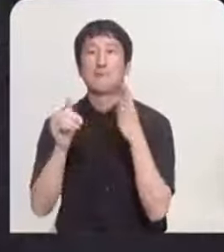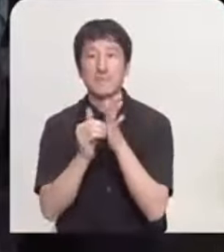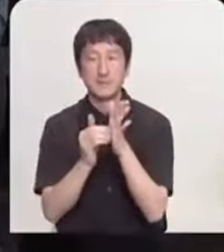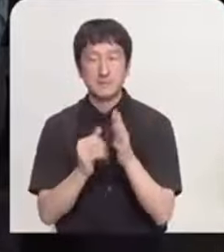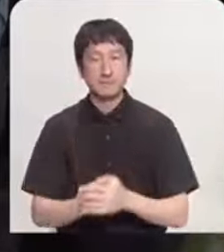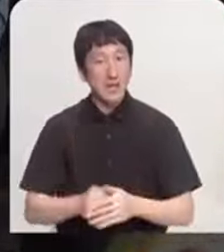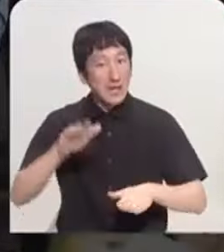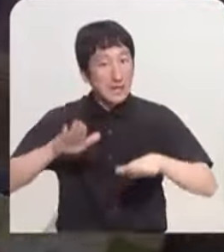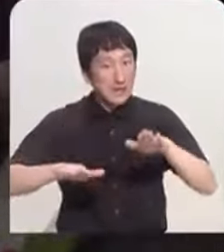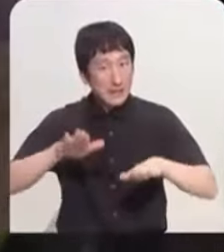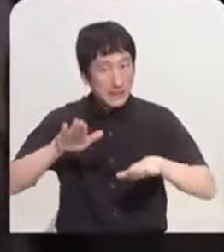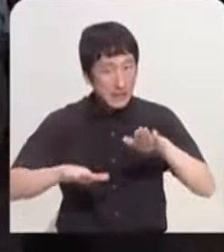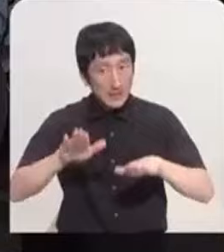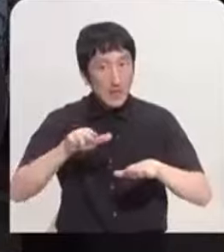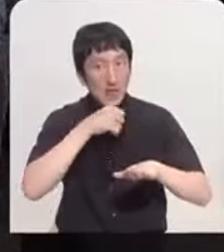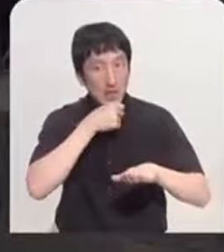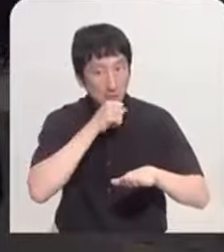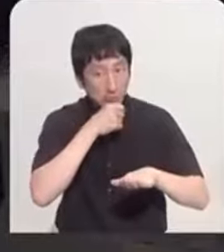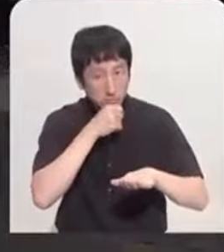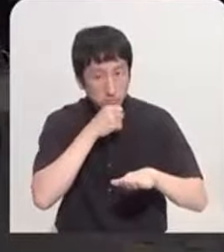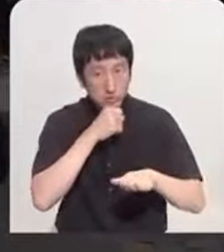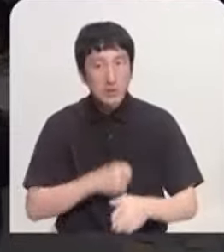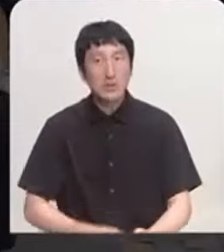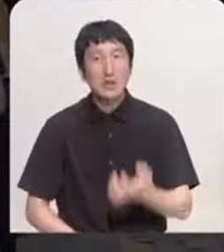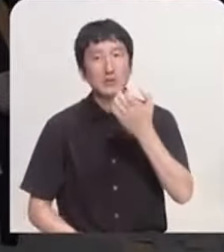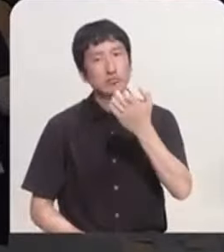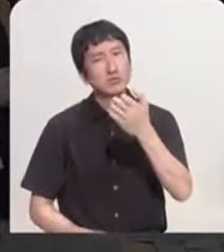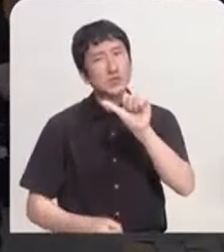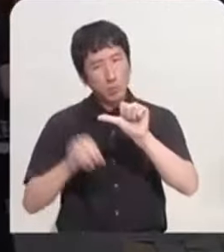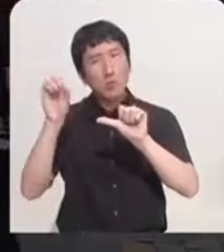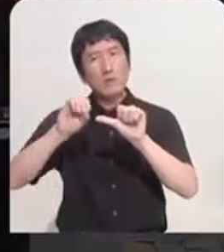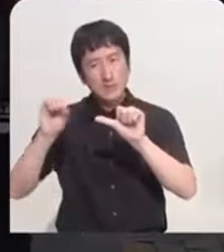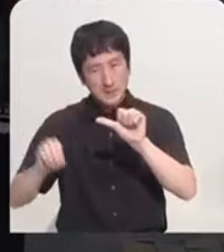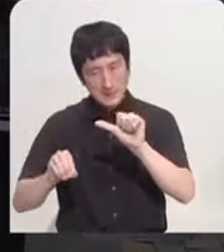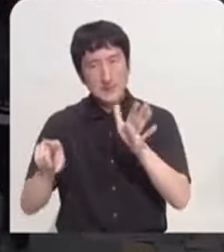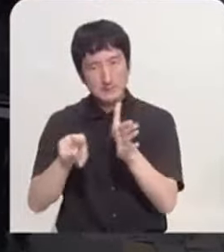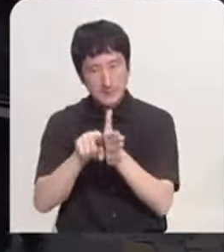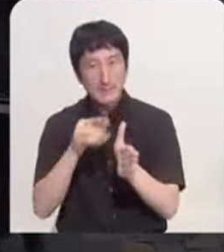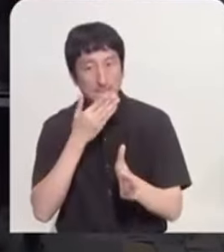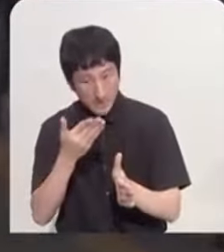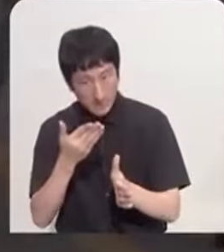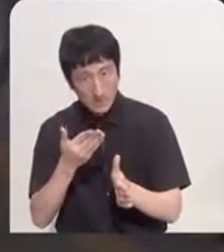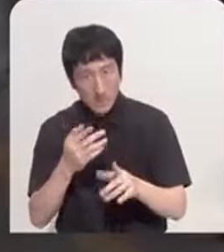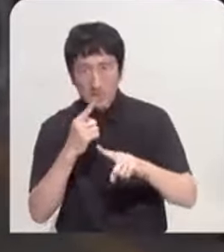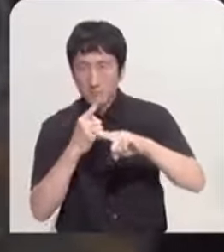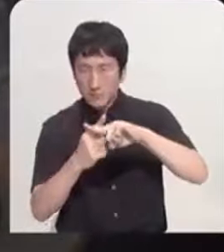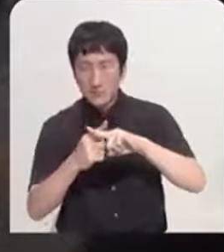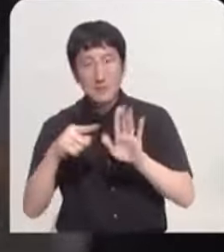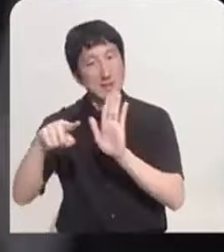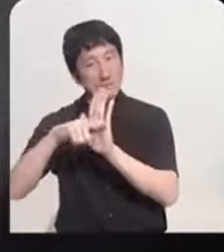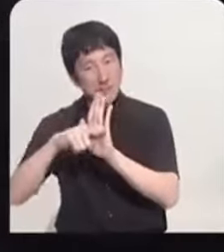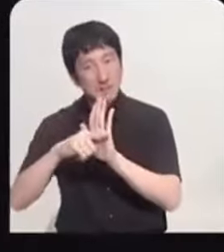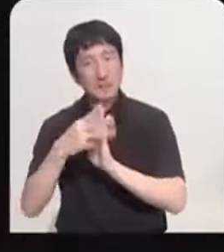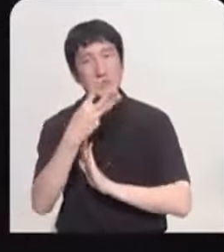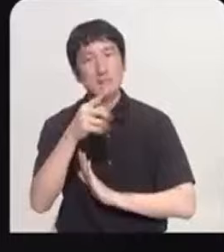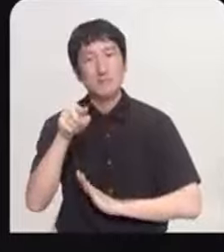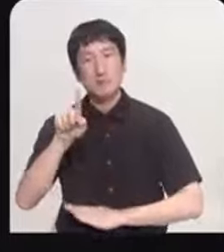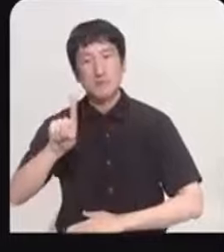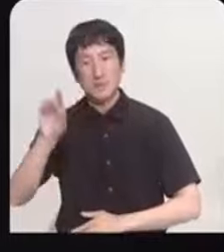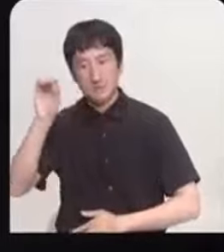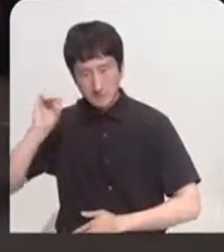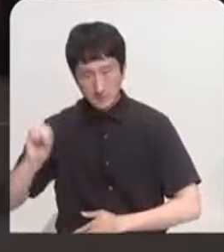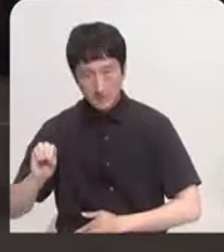노차는 무자기 추출을 전경 후 95% 실내 수준에서 최대 허형 플러스 마이너스 3.1%